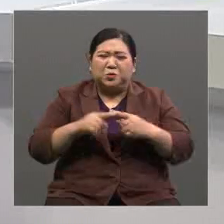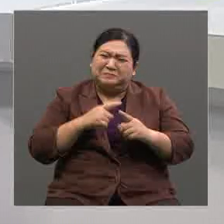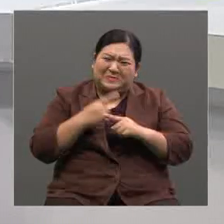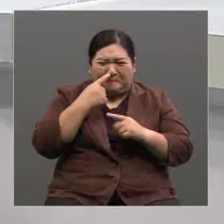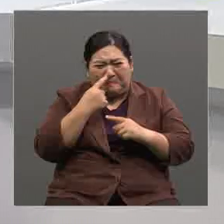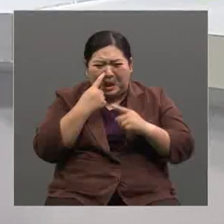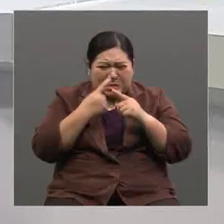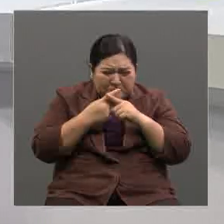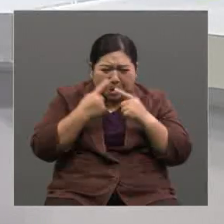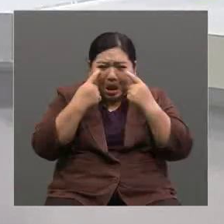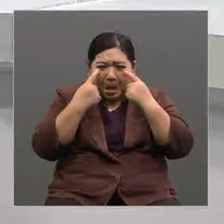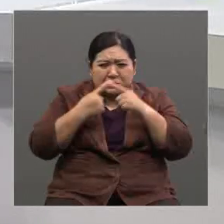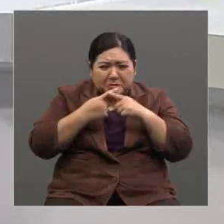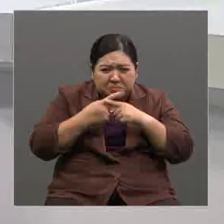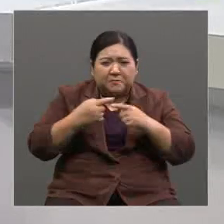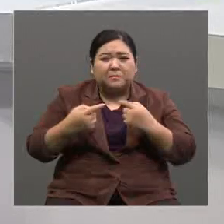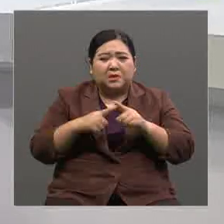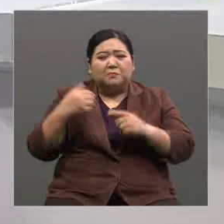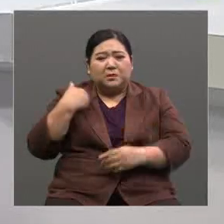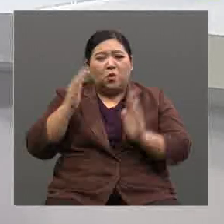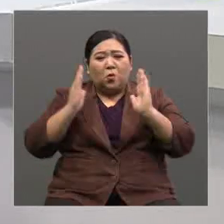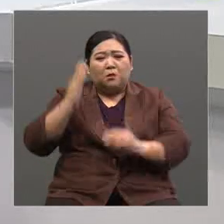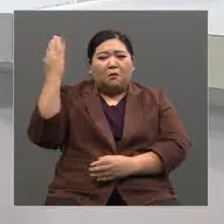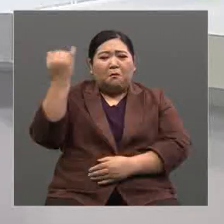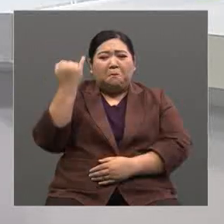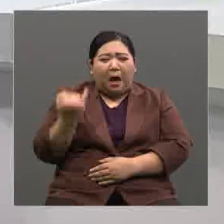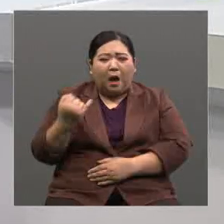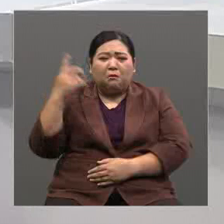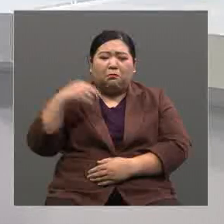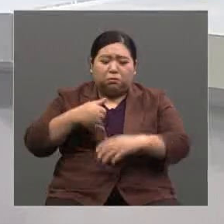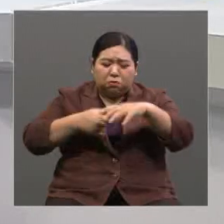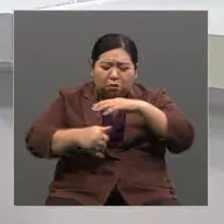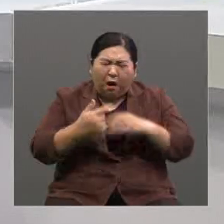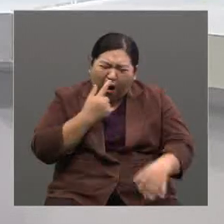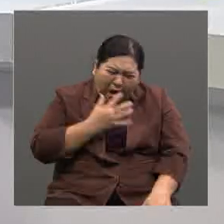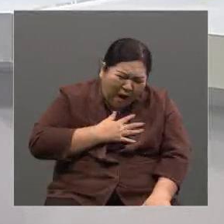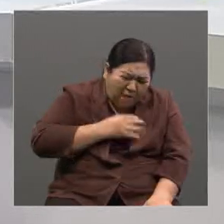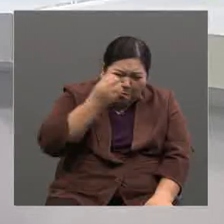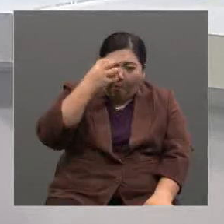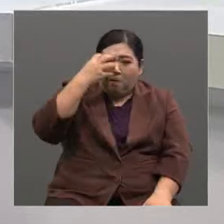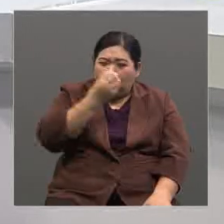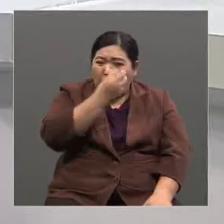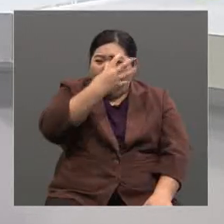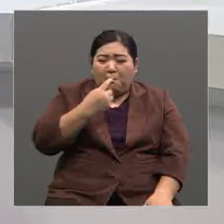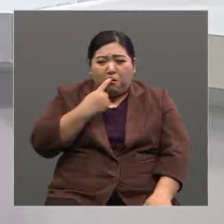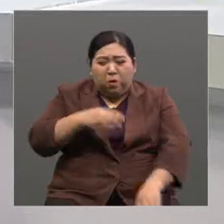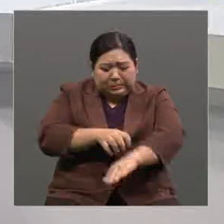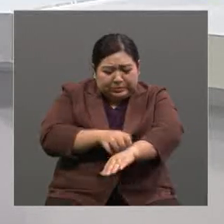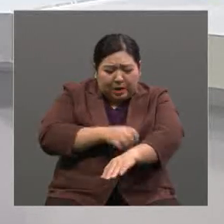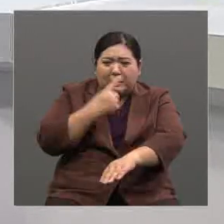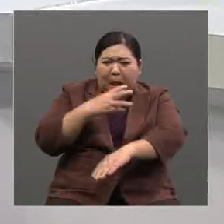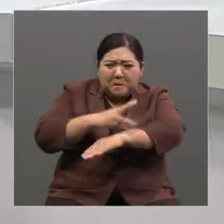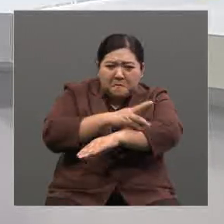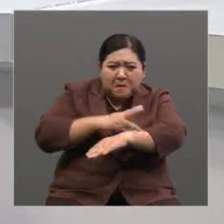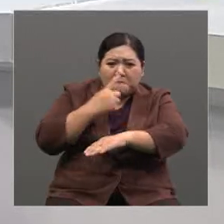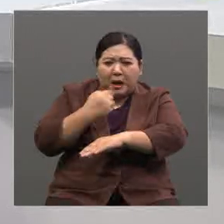ก แบตา เวน้มิ้มแต่เคยเจอคนที่แพ้จิง ๆ เดินออกไปข้างนอกหูผชม ตาบวมเลยนะใช่้วตัวเป็พืนแ